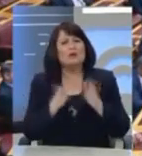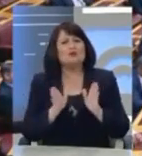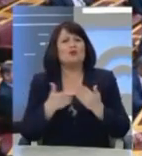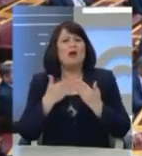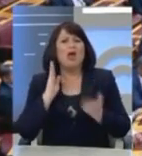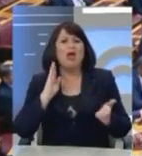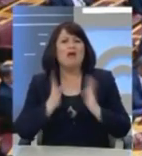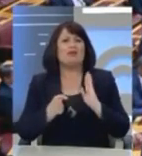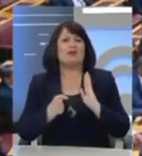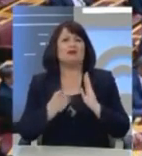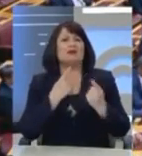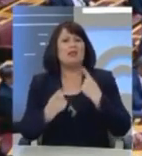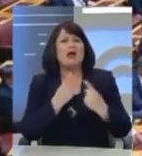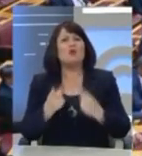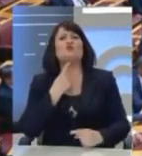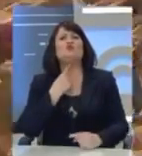και ανοιχτός στο διάλογο.